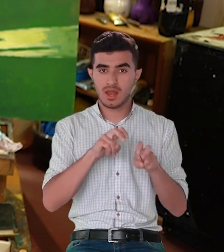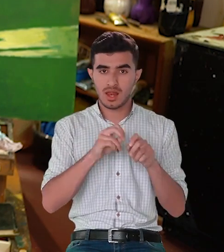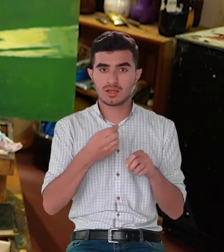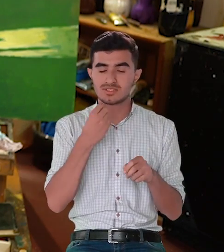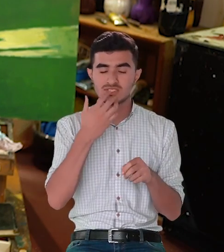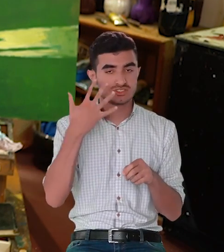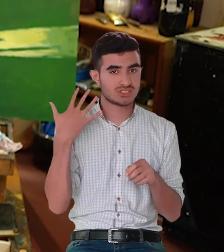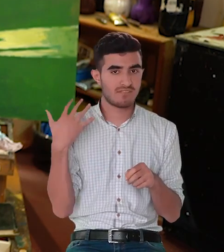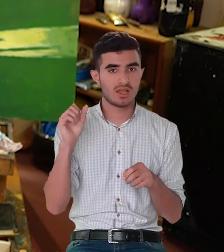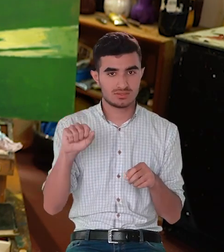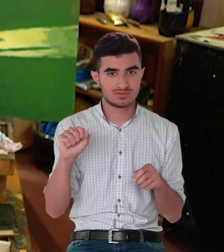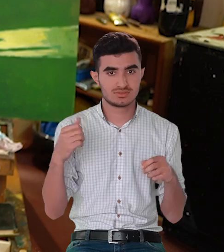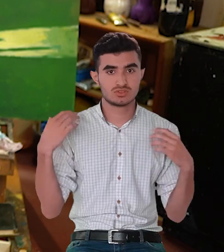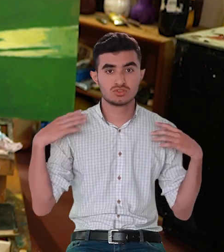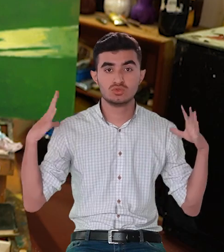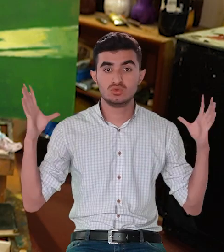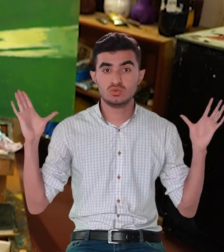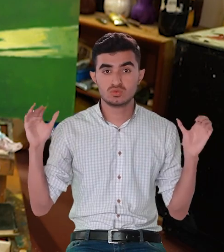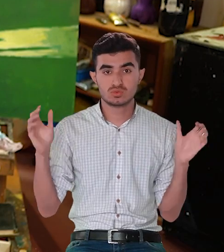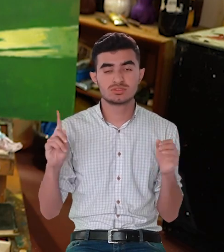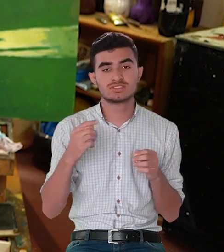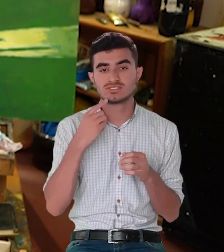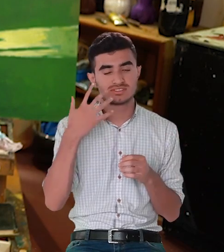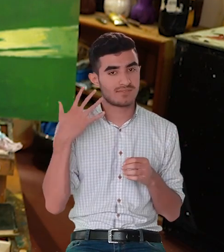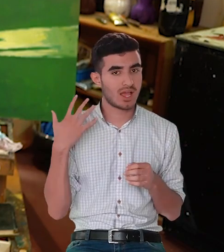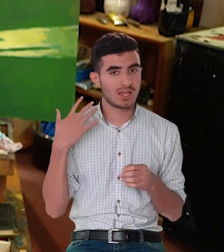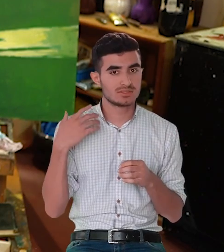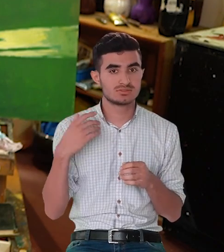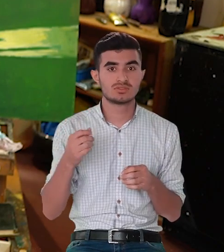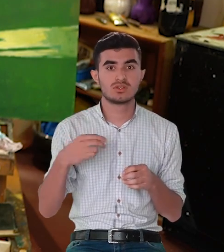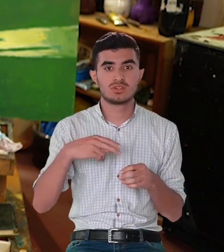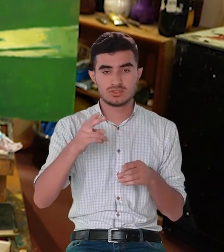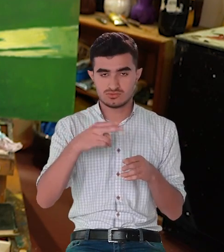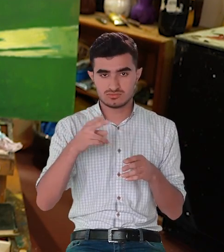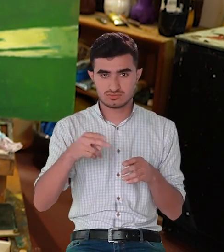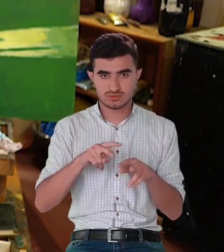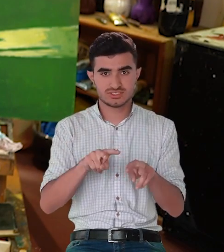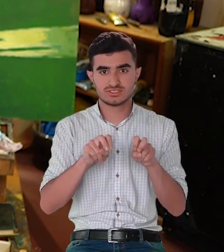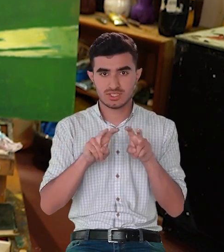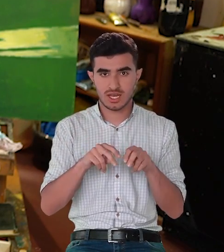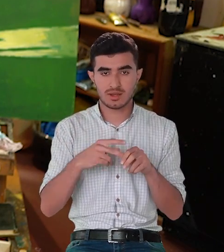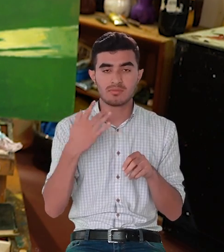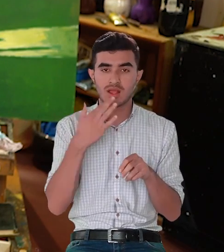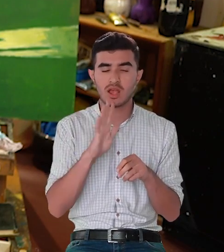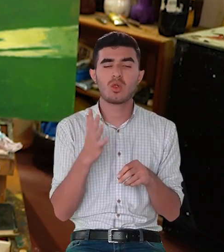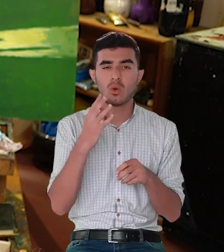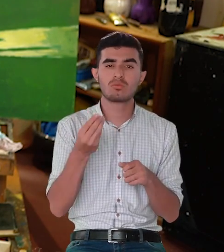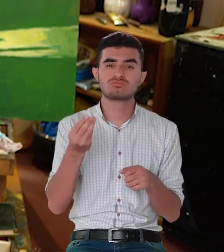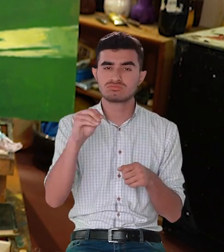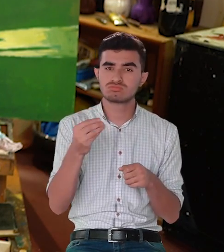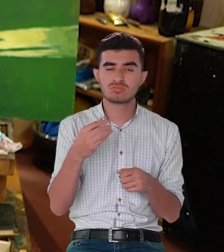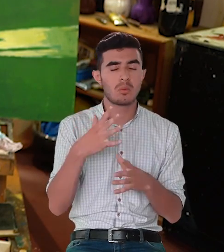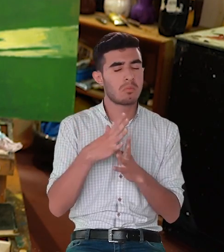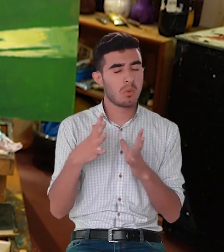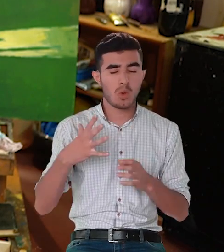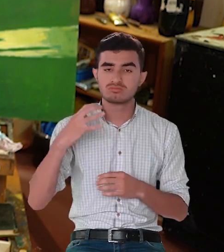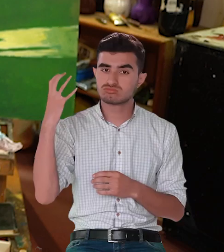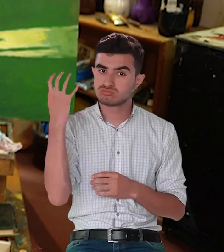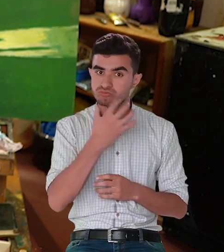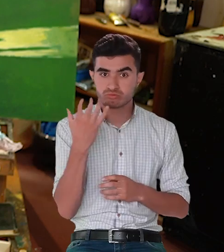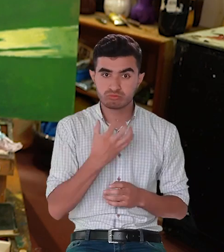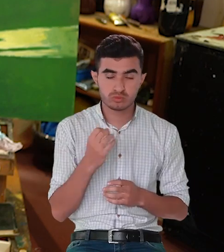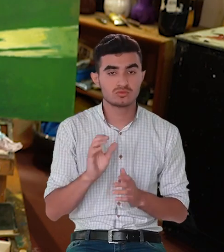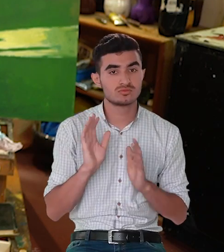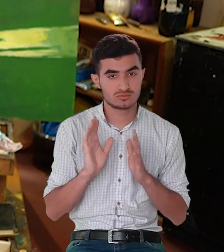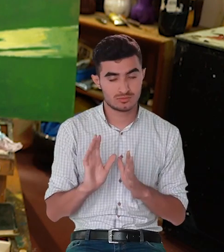پھر مجھے شوق ہوا کہ میں اور کیوں نہ بناؤں. پھر میں نے اور بھی بنائے. لیکن اس میں یہی تھا کہ زیادہ